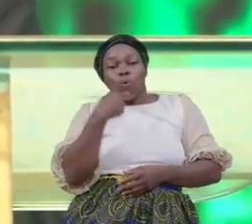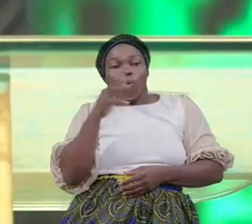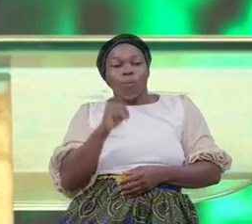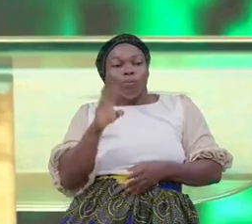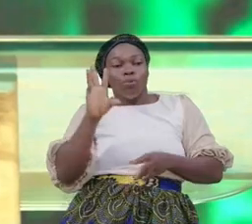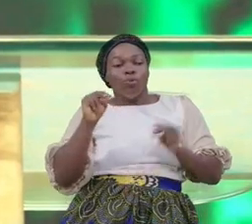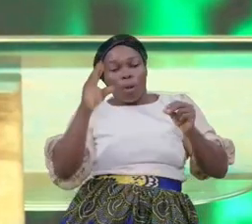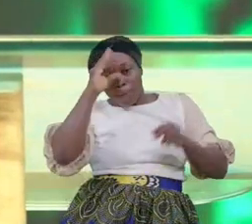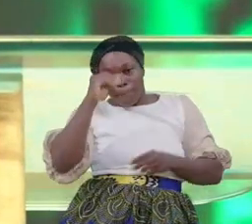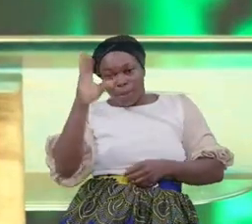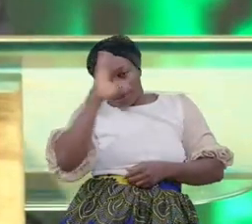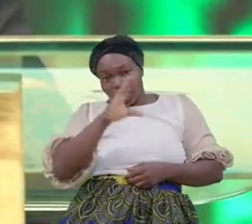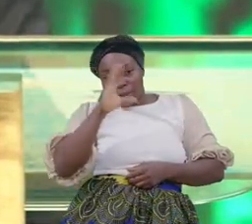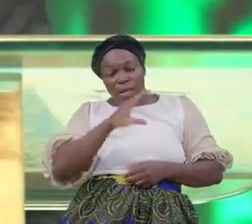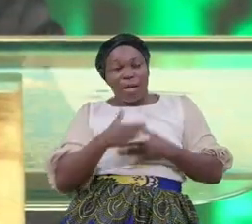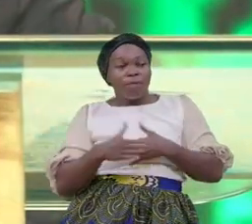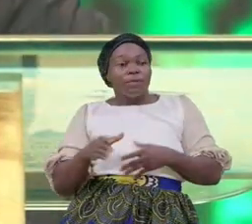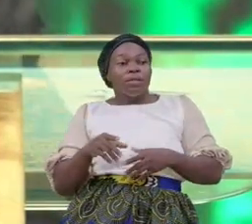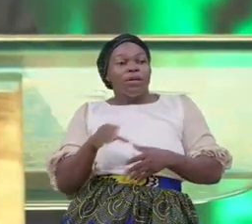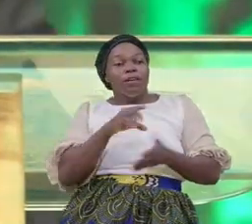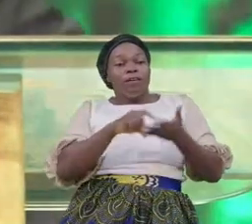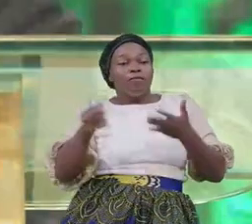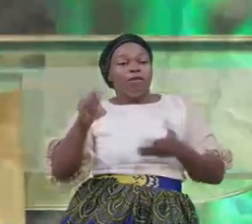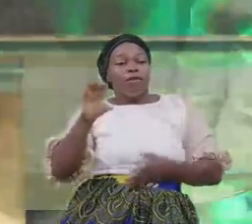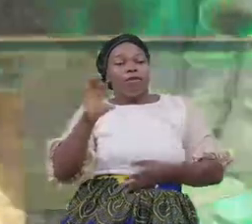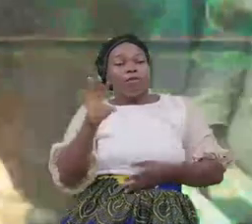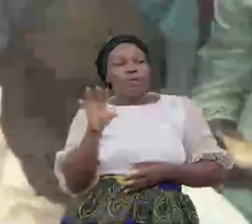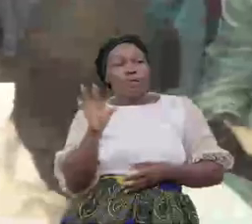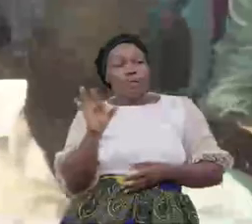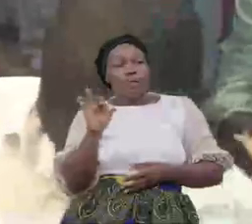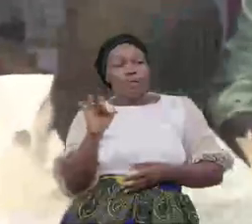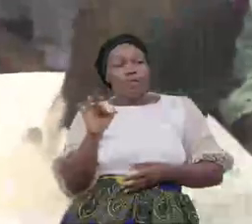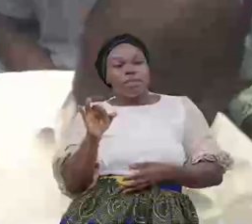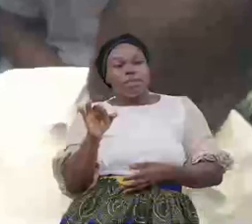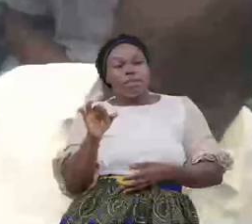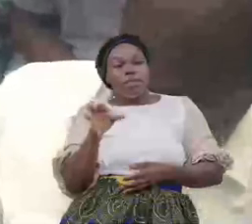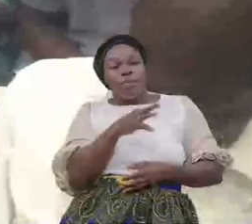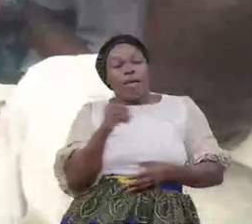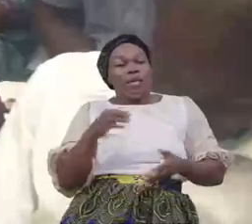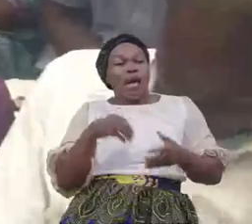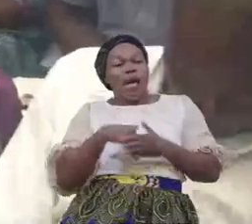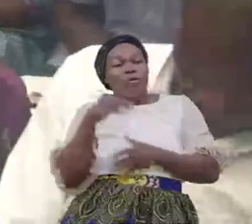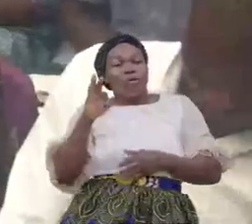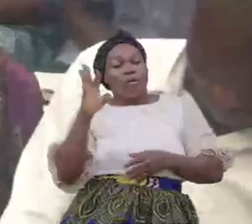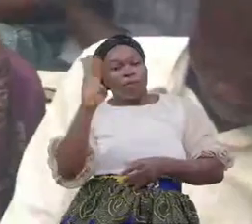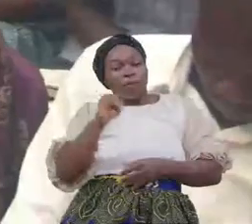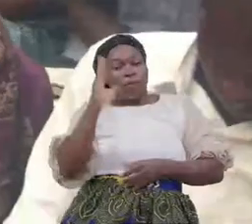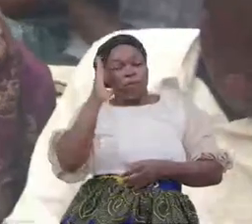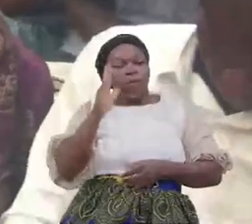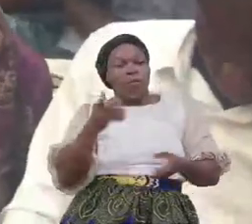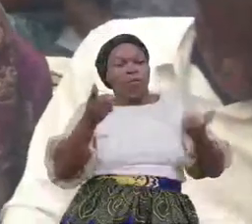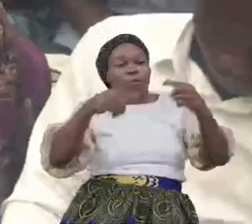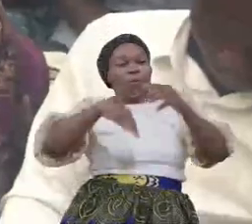Verset 19 du milieu 2. S'élèveront des actions de grâce et des cris